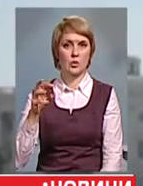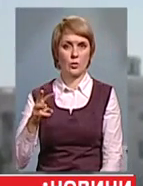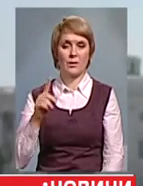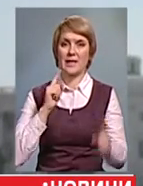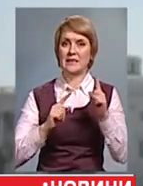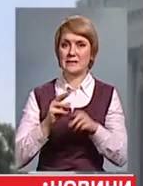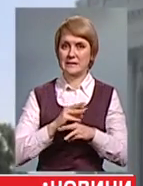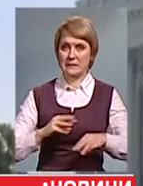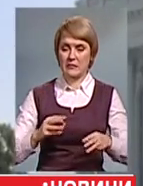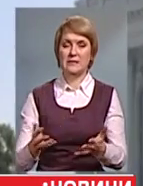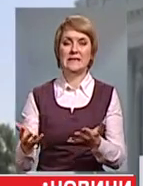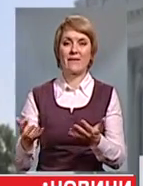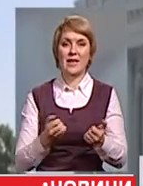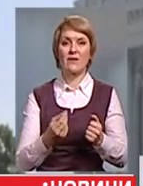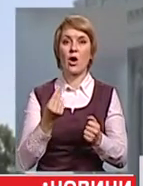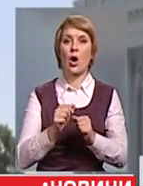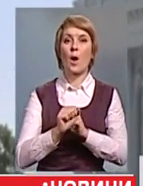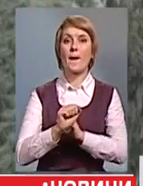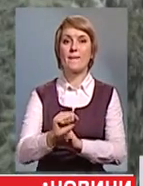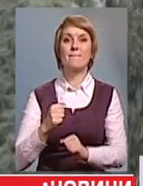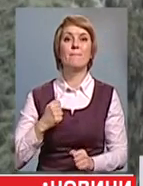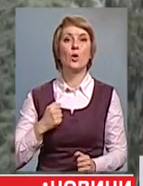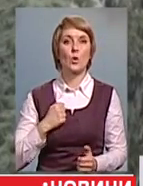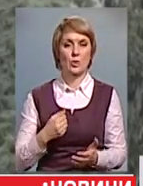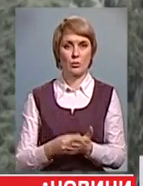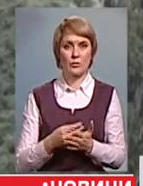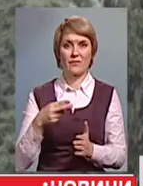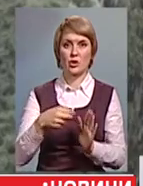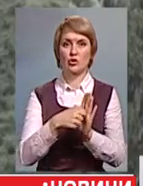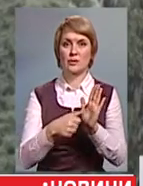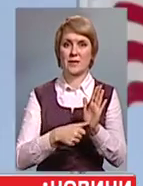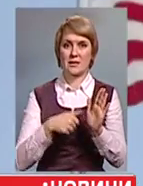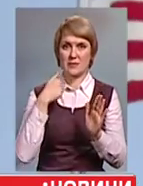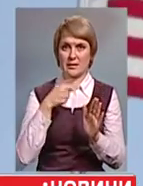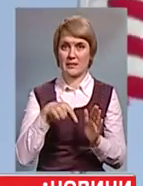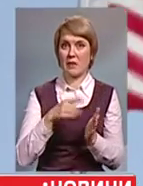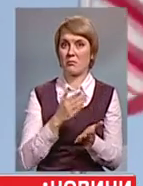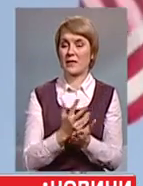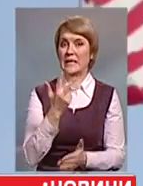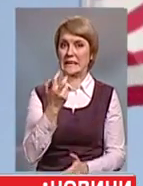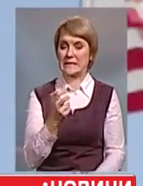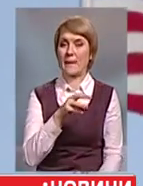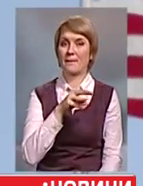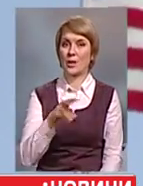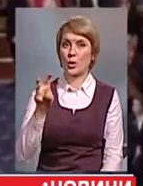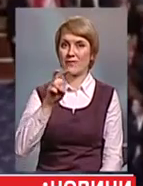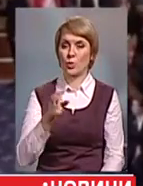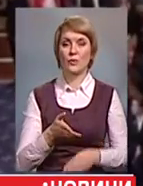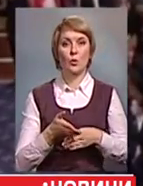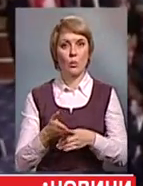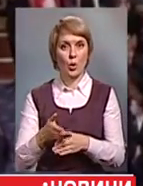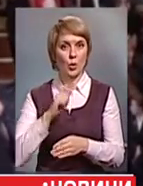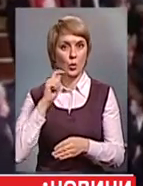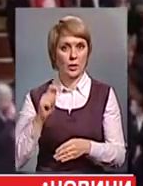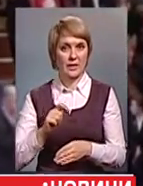Сенат Конгресу США схвалив оборонний бюджет країни на 2016 рік. Ним передбачено й 300 мільйонів доларів допомоги для України. Загальна